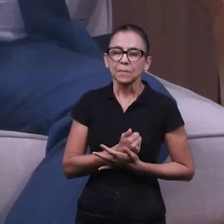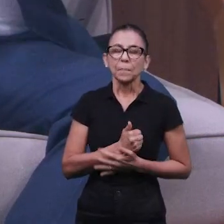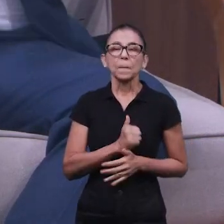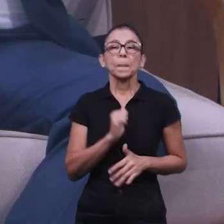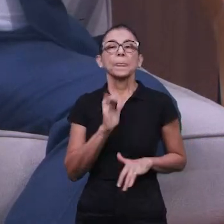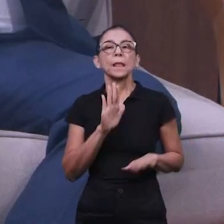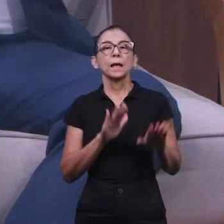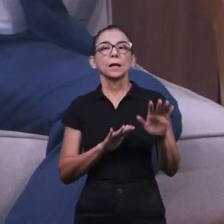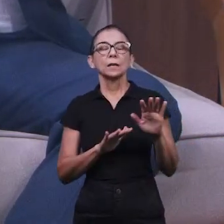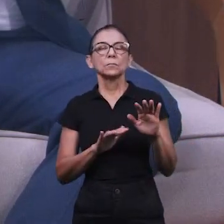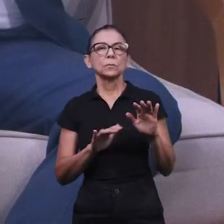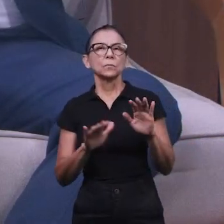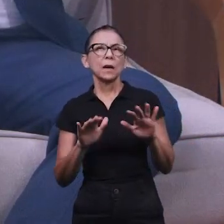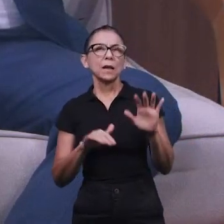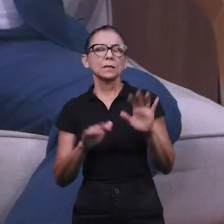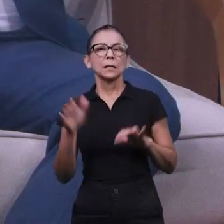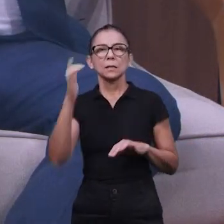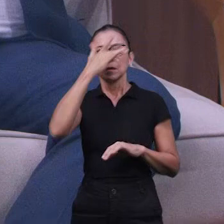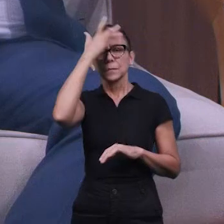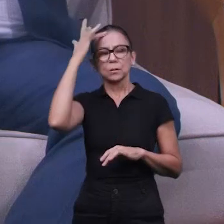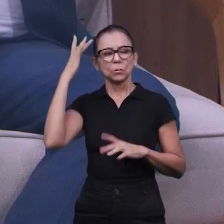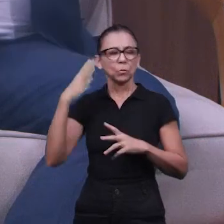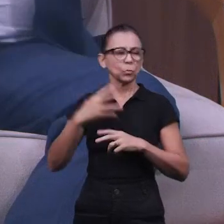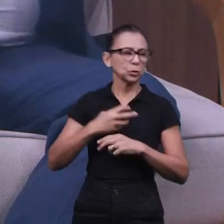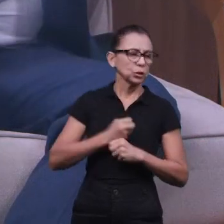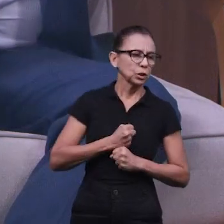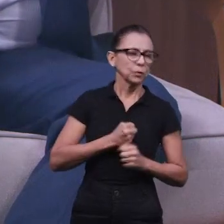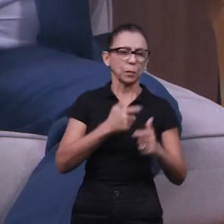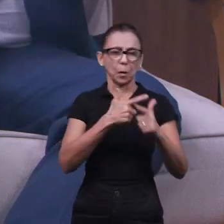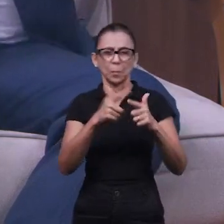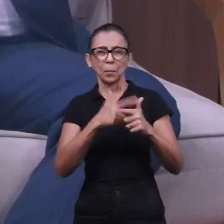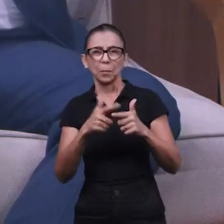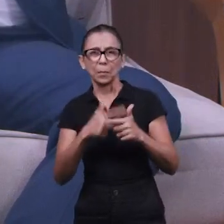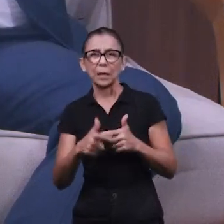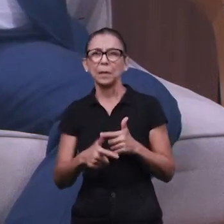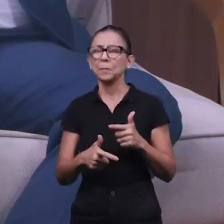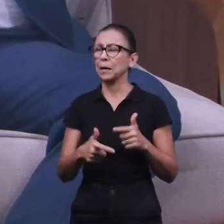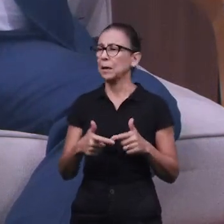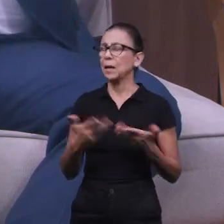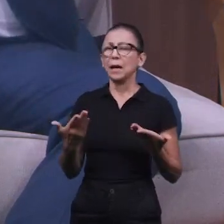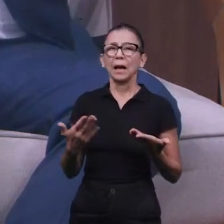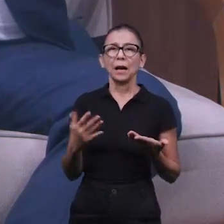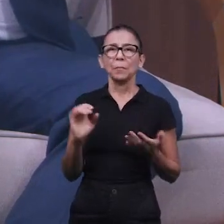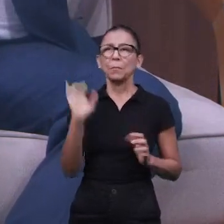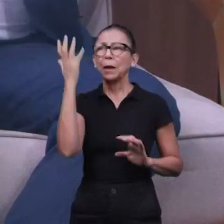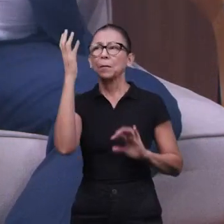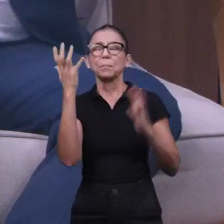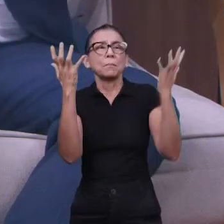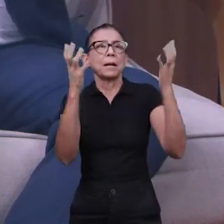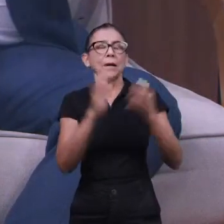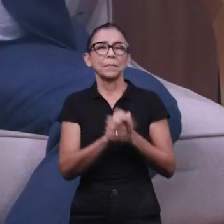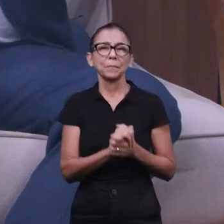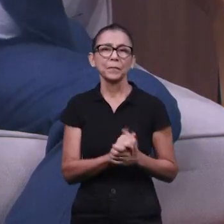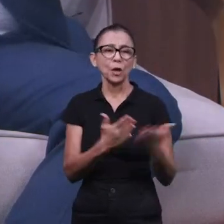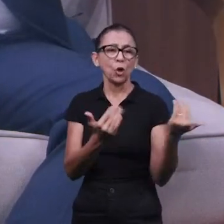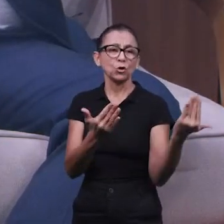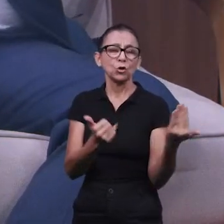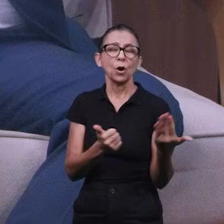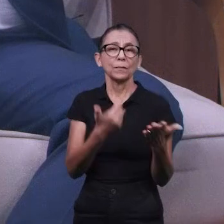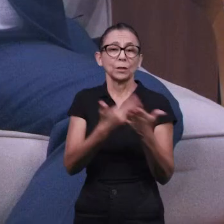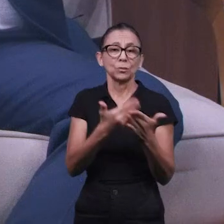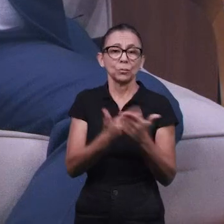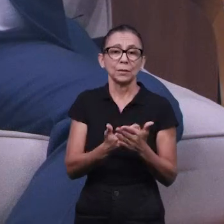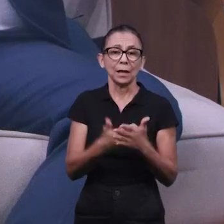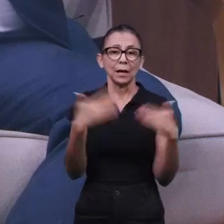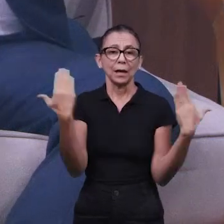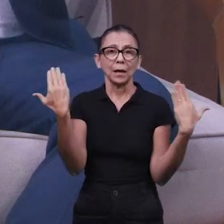par beaucoup de situations, angoisses, des problèmes. Il court d'un côté, court de l'autre côté. On voit un jeune, il doit